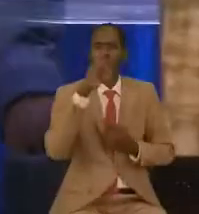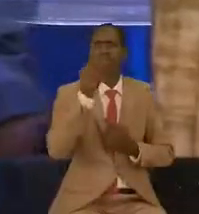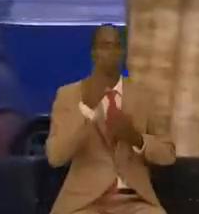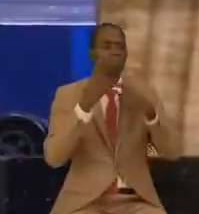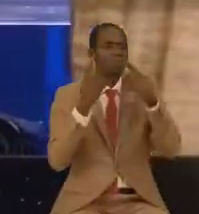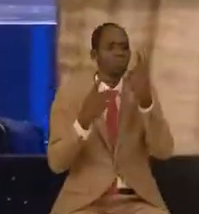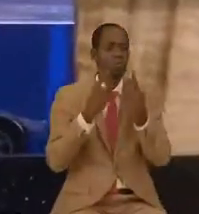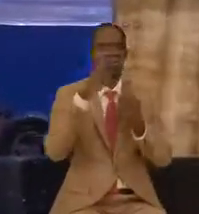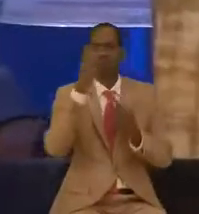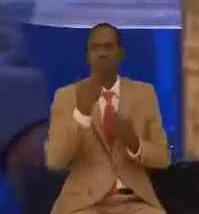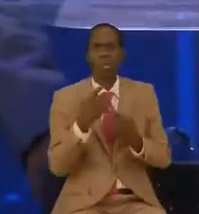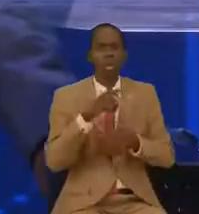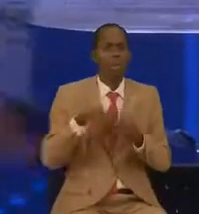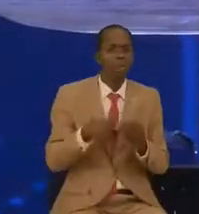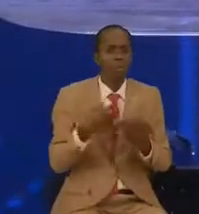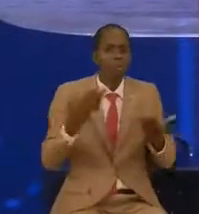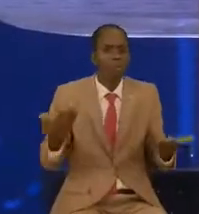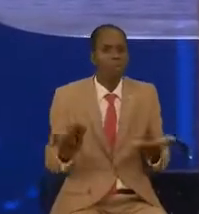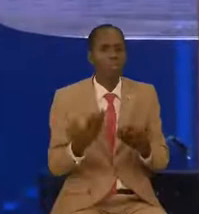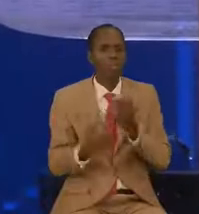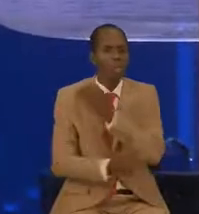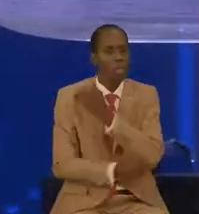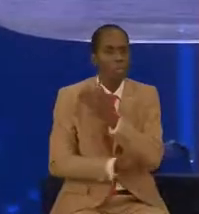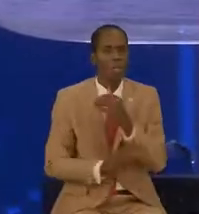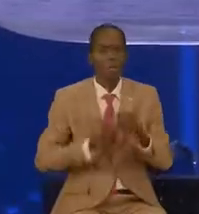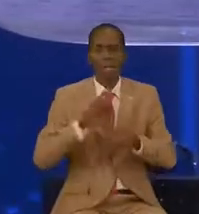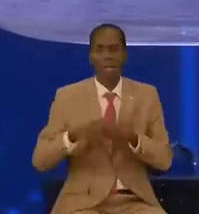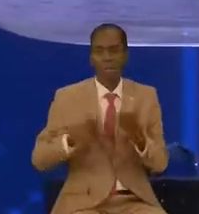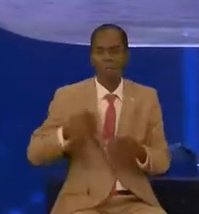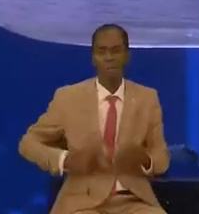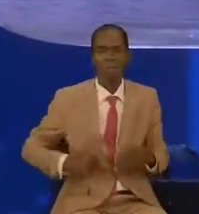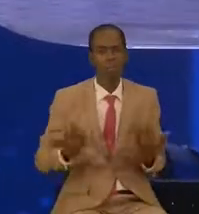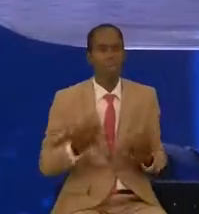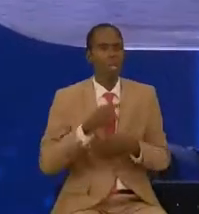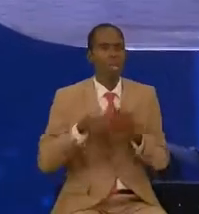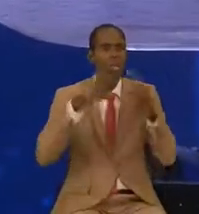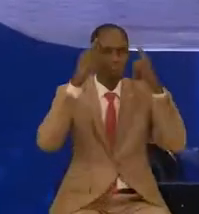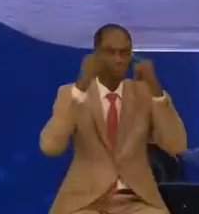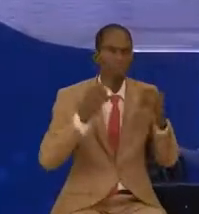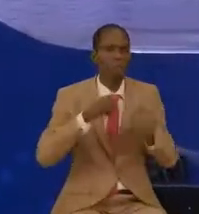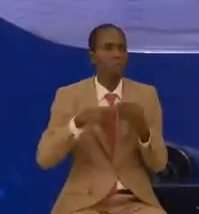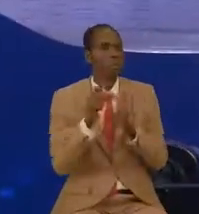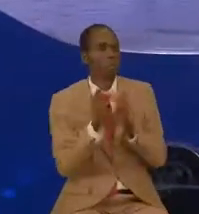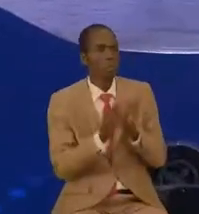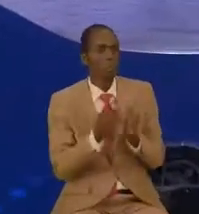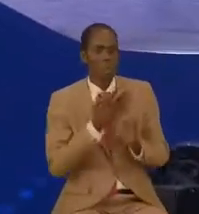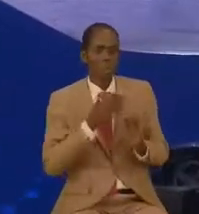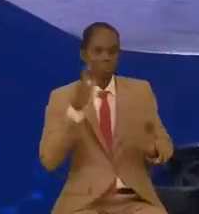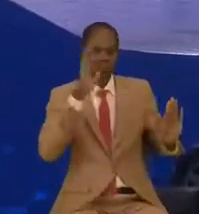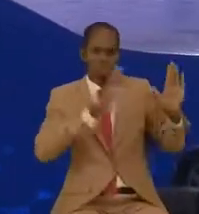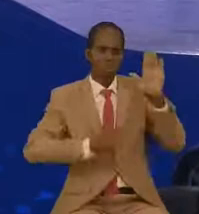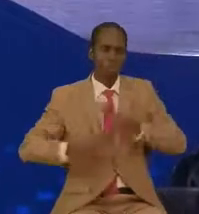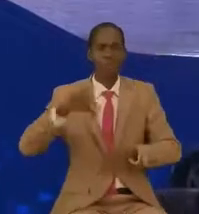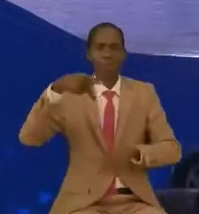la circoncision, et Abraham, et Moïse, et la loi, et il